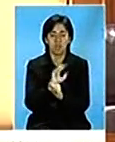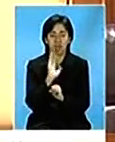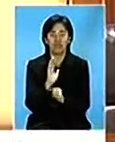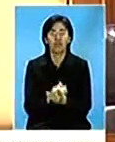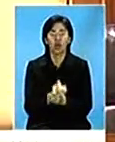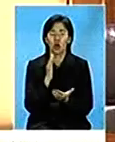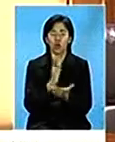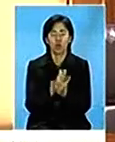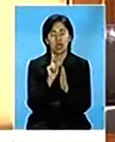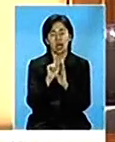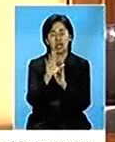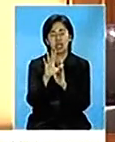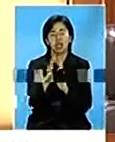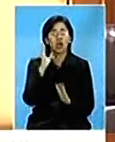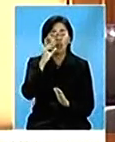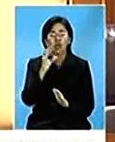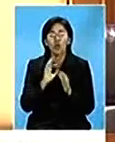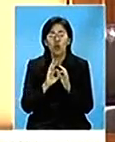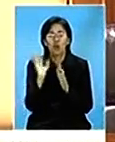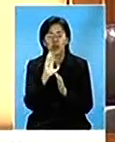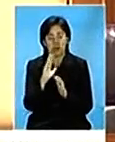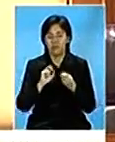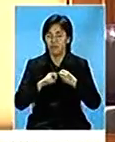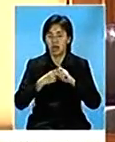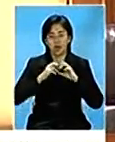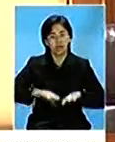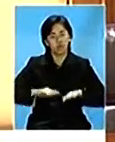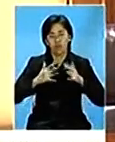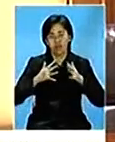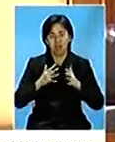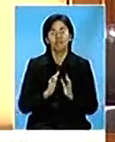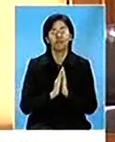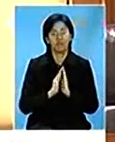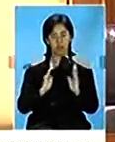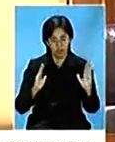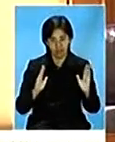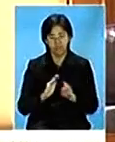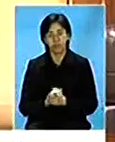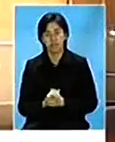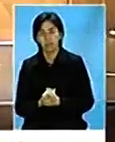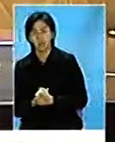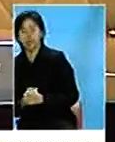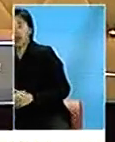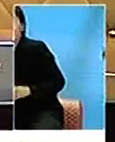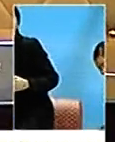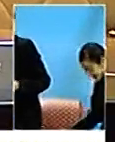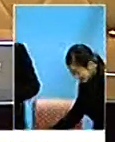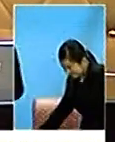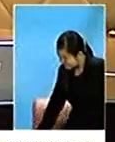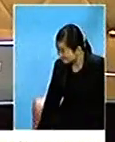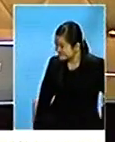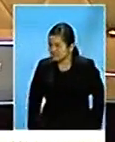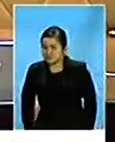ได้ภายใน5นาทีนะเพราะนั้นพรุ่งนี้ไม่ต้องวอรี่นะครับไม่มีอะไรเกิดขึ้นครับขอบพระคุณครับ คำถามสุดท้ายท่านจิรายุ